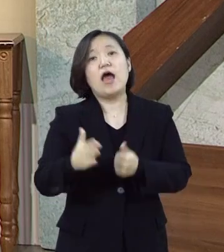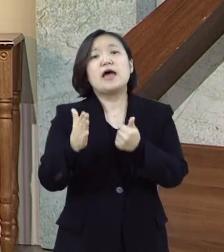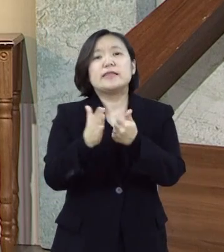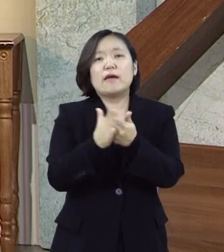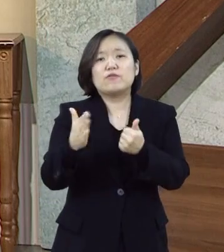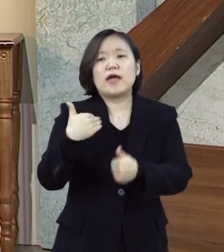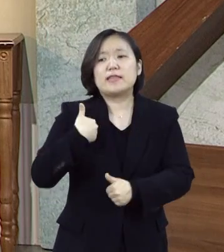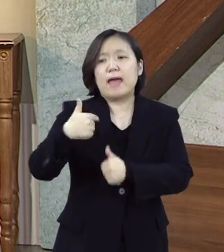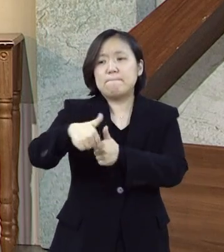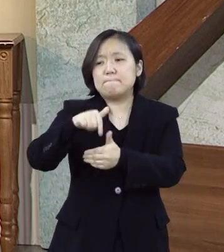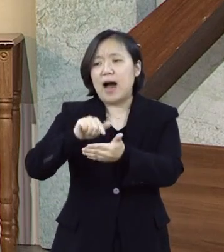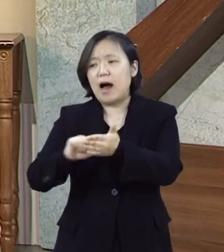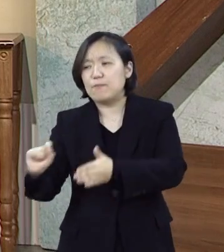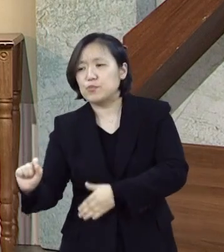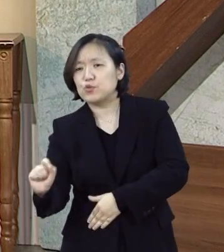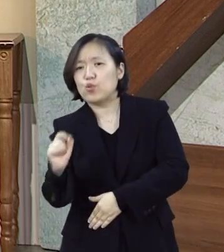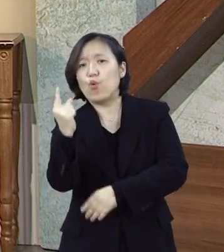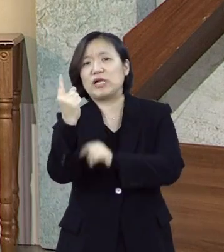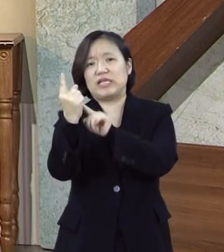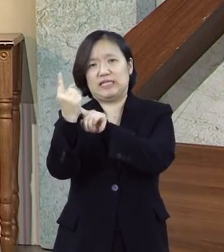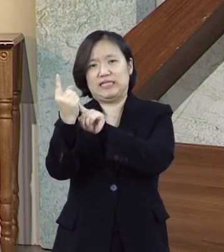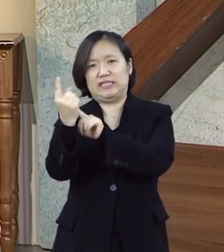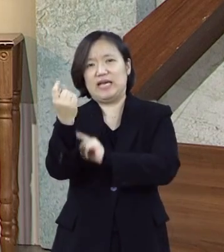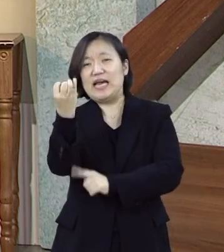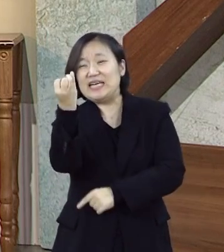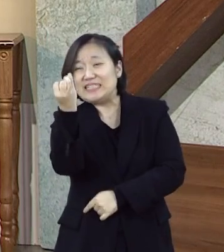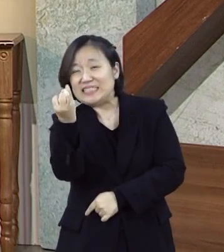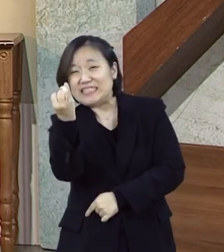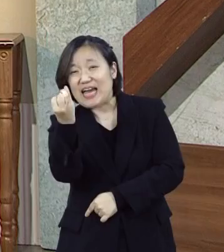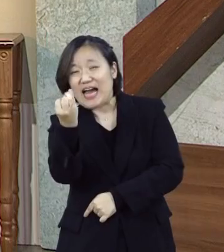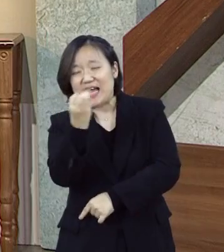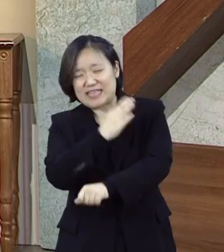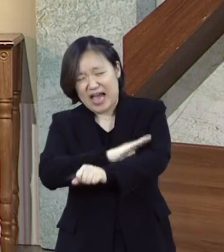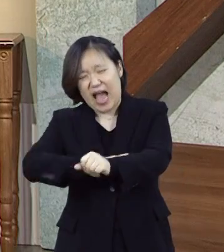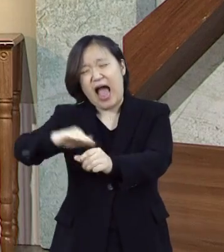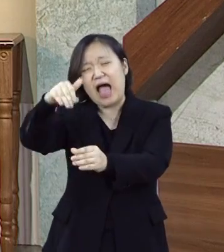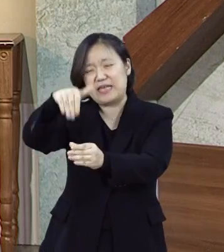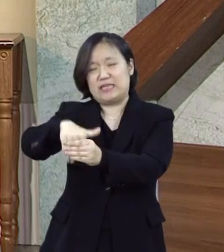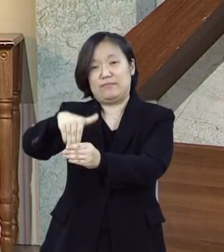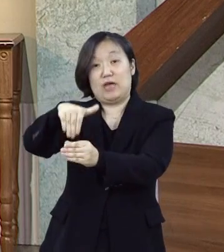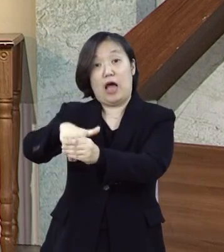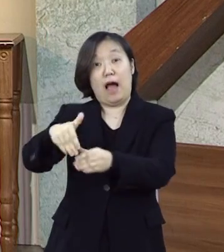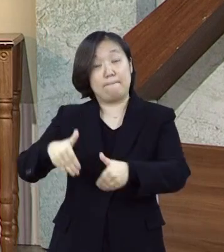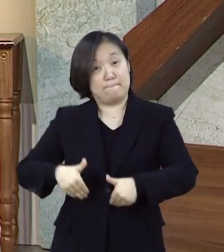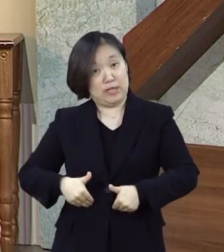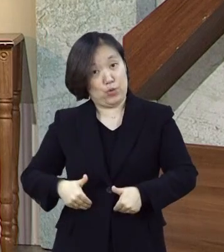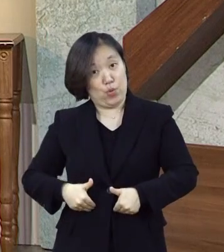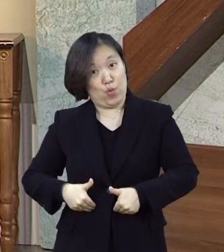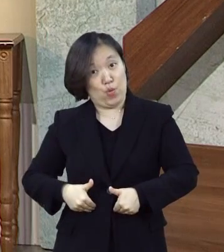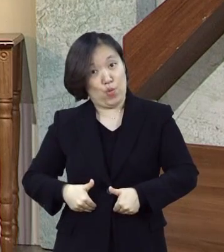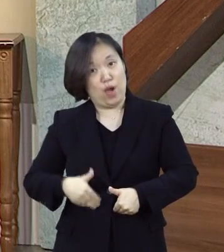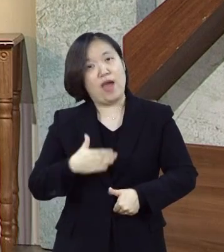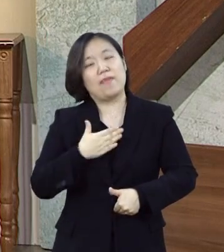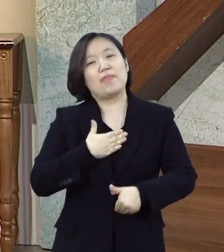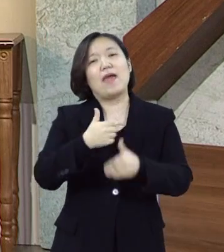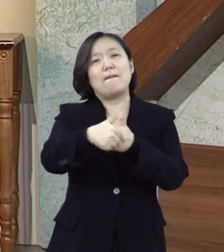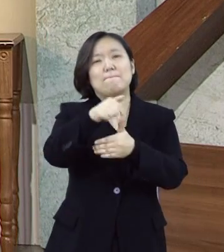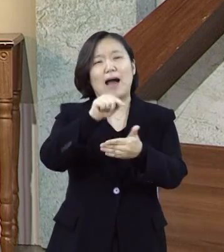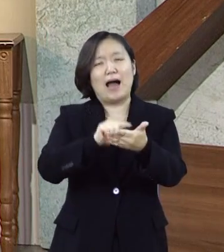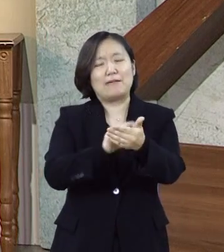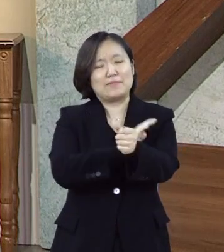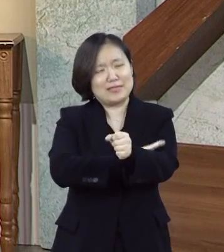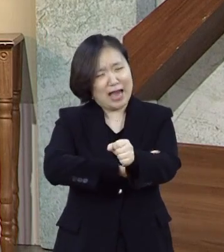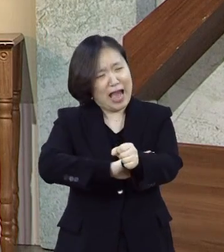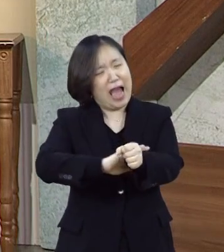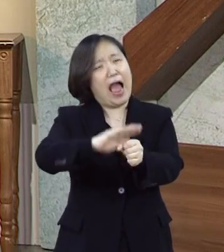마음자리에 씨앗을 잘 심어야 된다. 마음의 씨앗을 잘 심어야 된다.